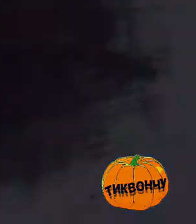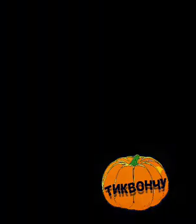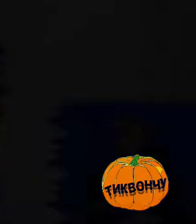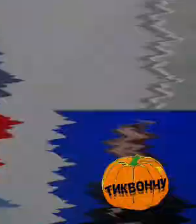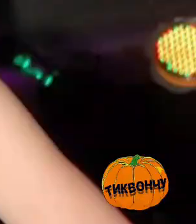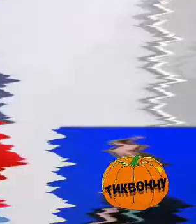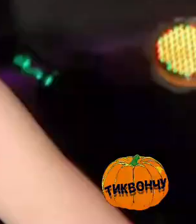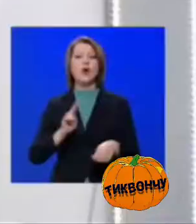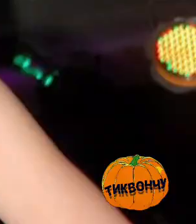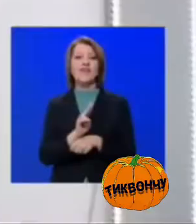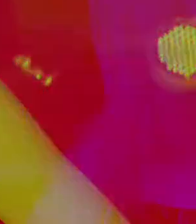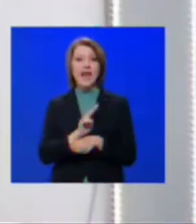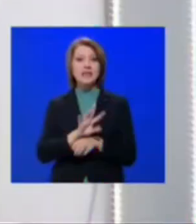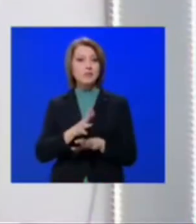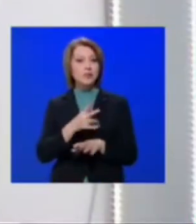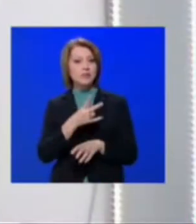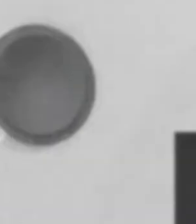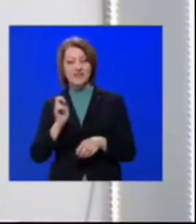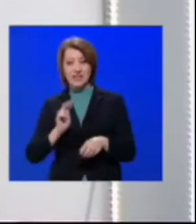ме.